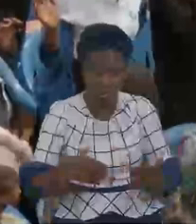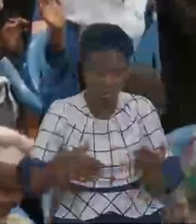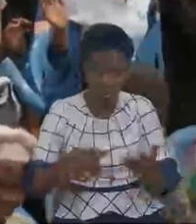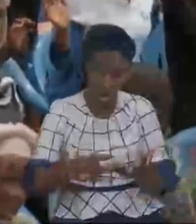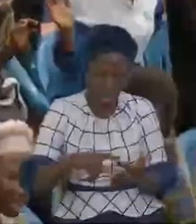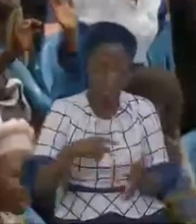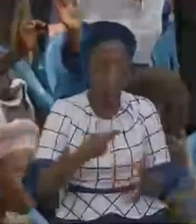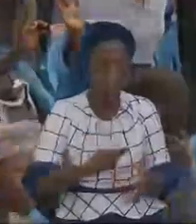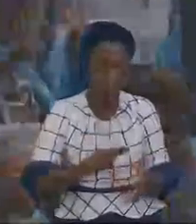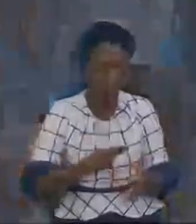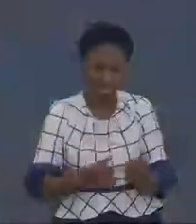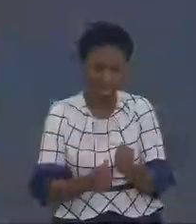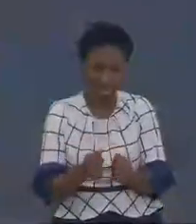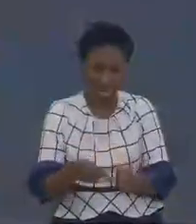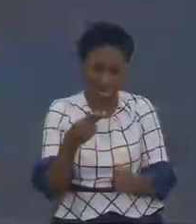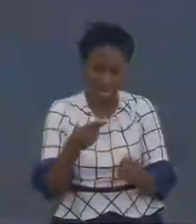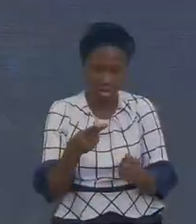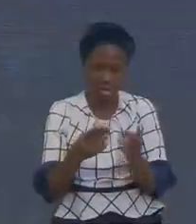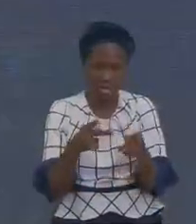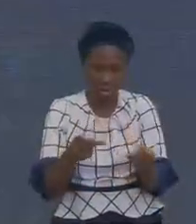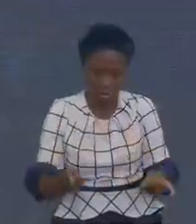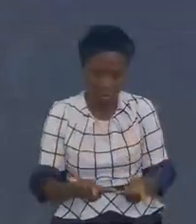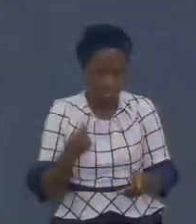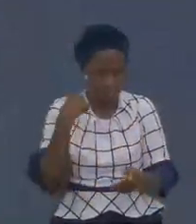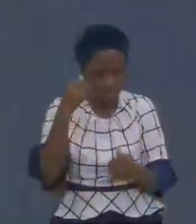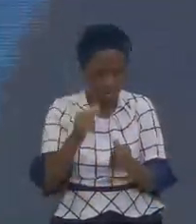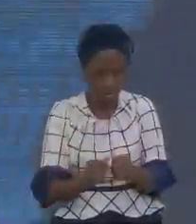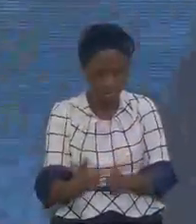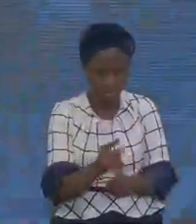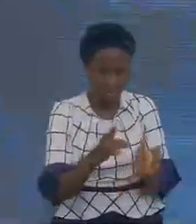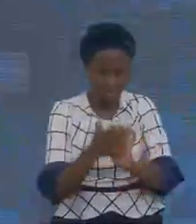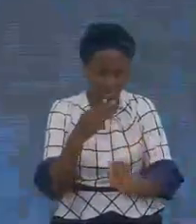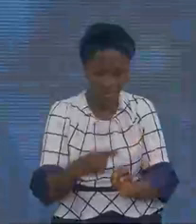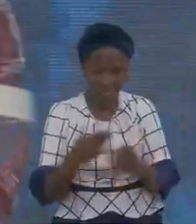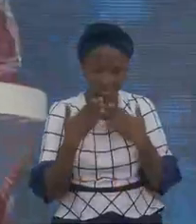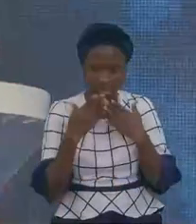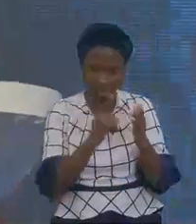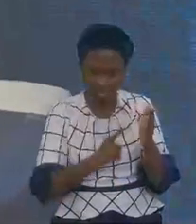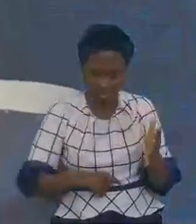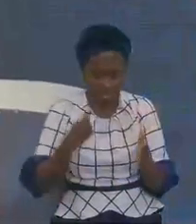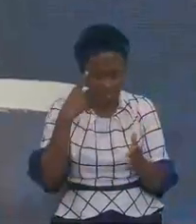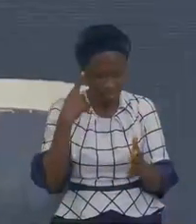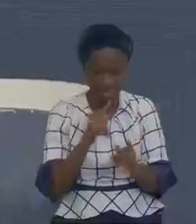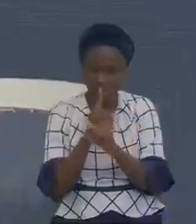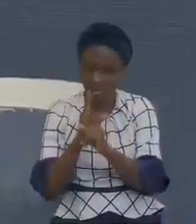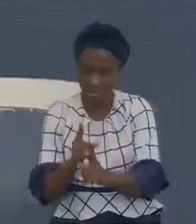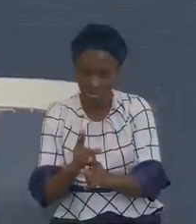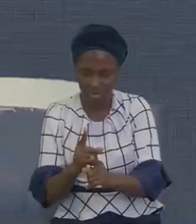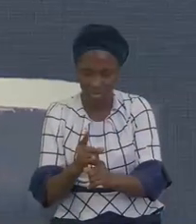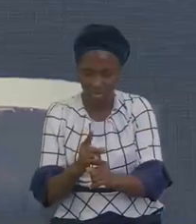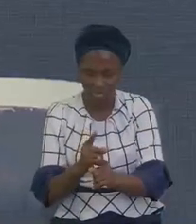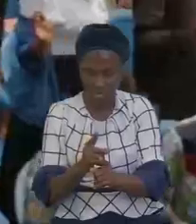Merci Seigneur pour l'exaucement. Au nom de Jésus,